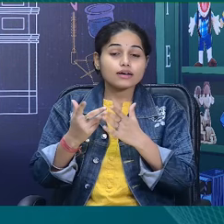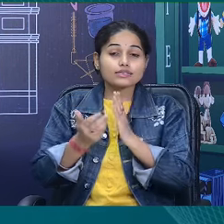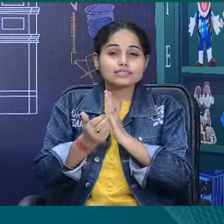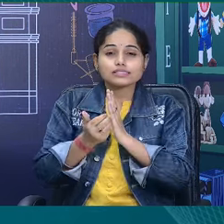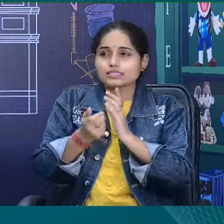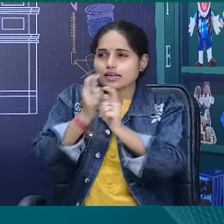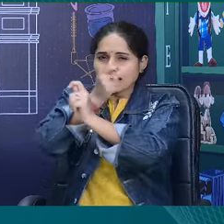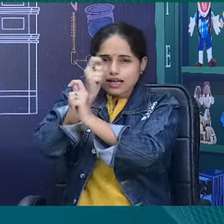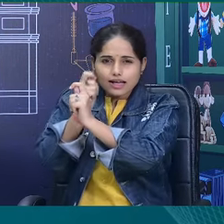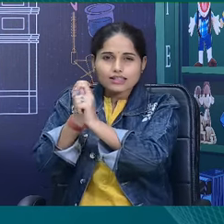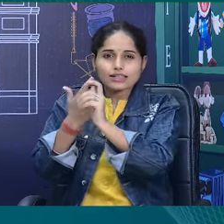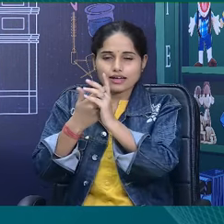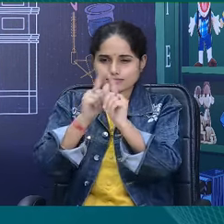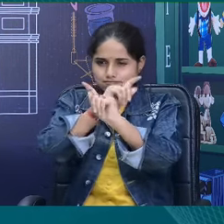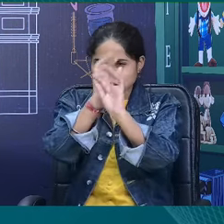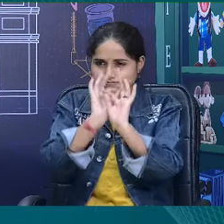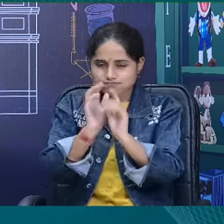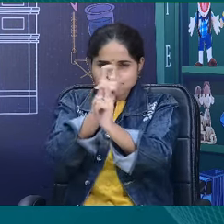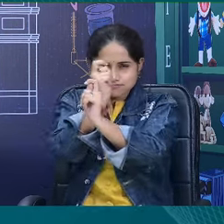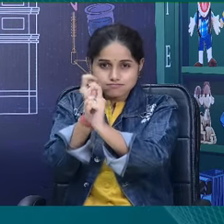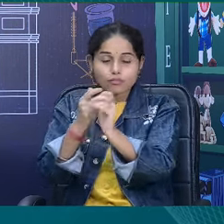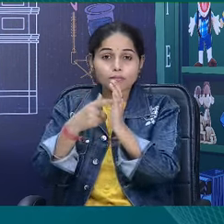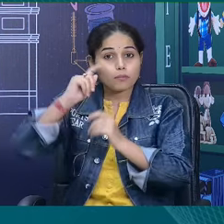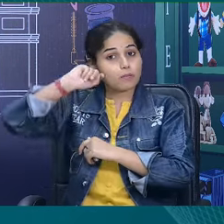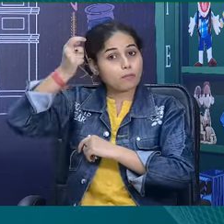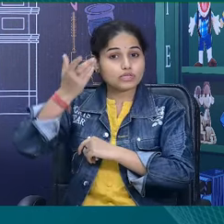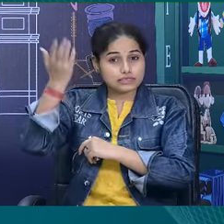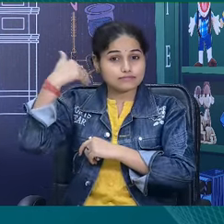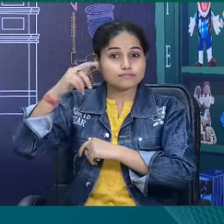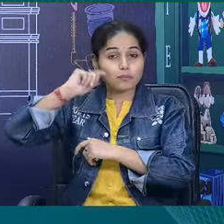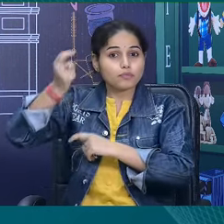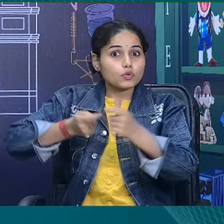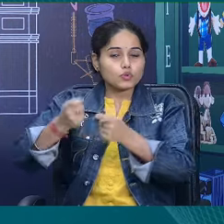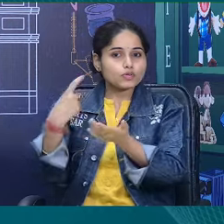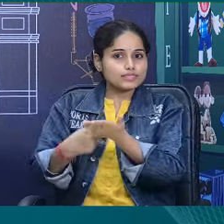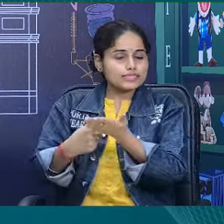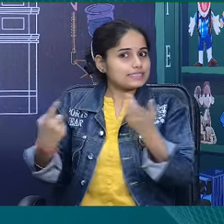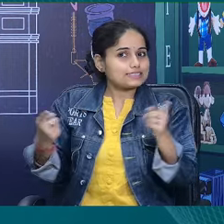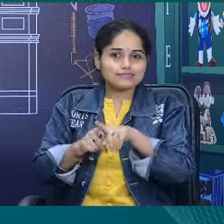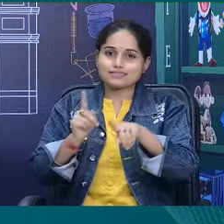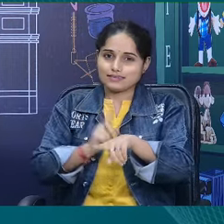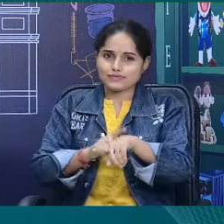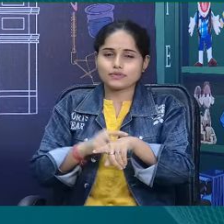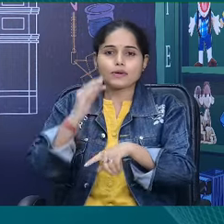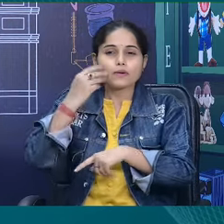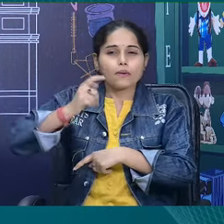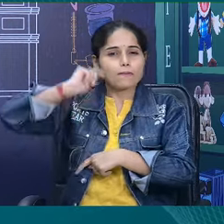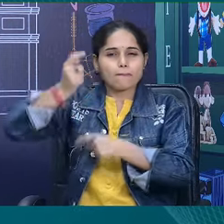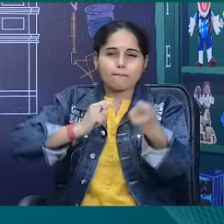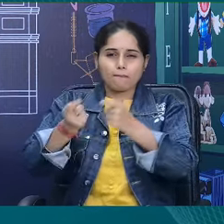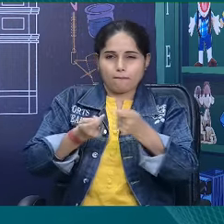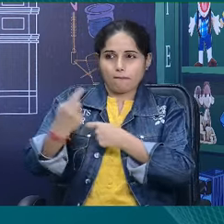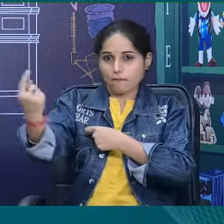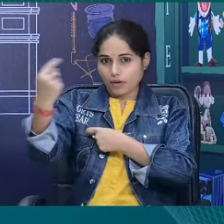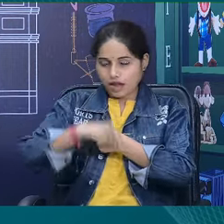यहां इनिशियली स्टार्टिंग से ही रही है ब्रिटिश टाइम से इनफैक्ट ये रहा है और जब ब्रिटिश हमारे यहां पर आए हुए थे तो उनका